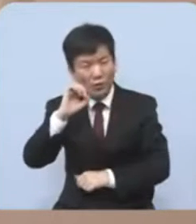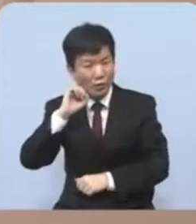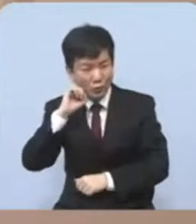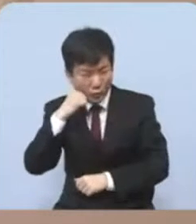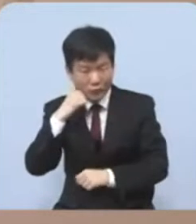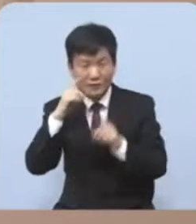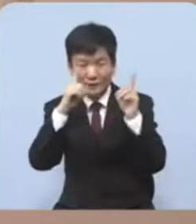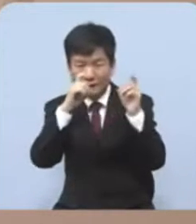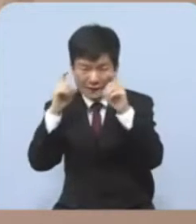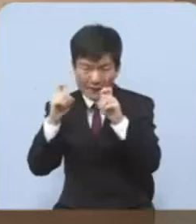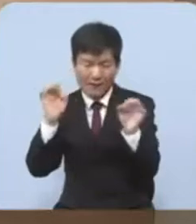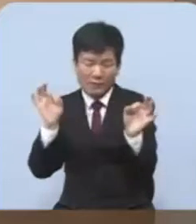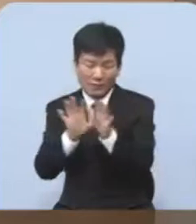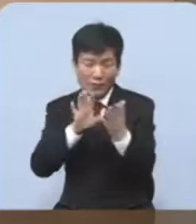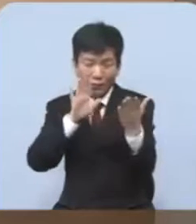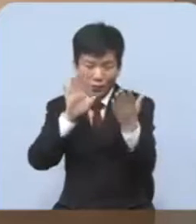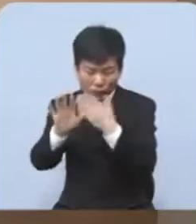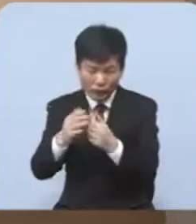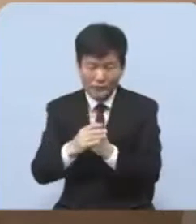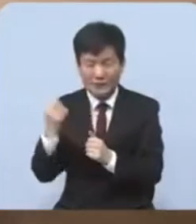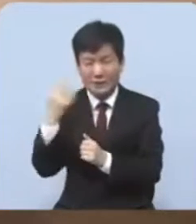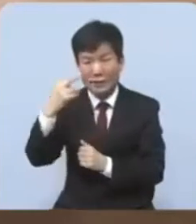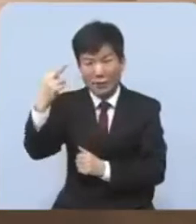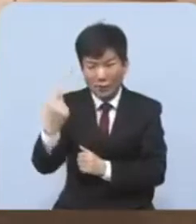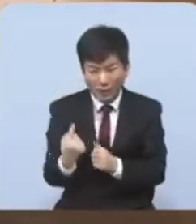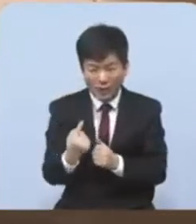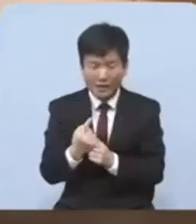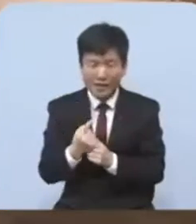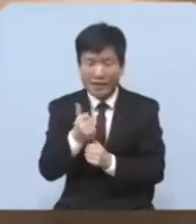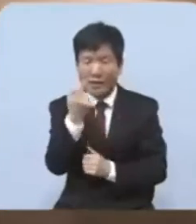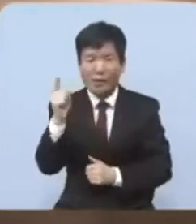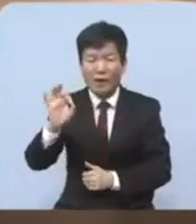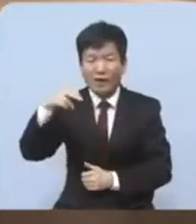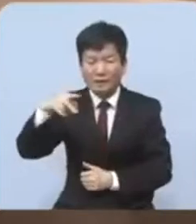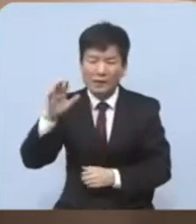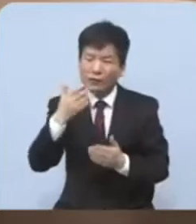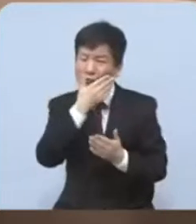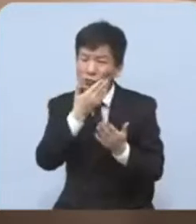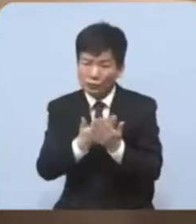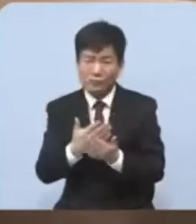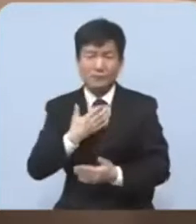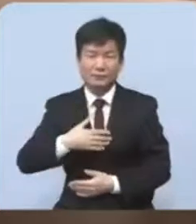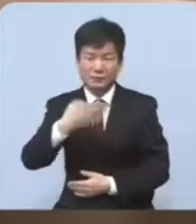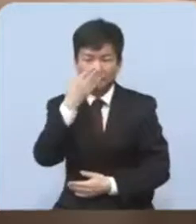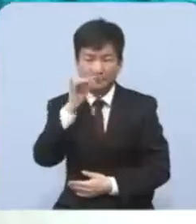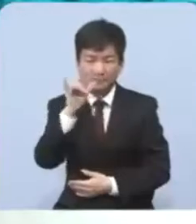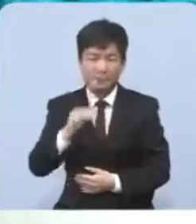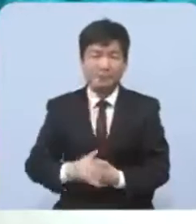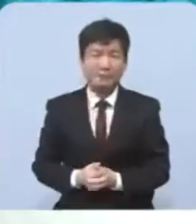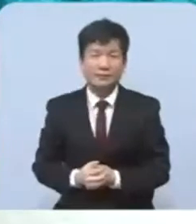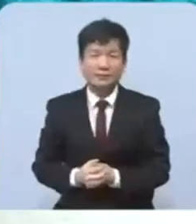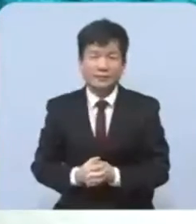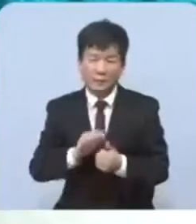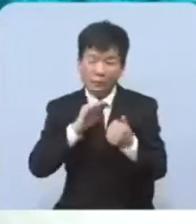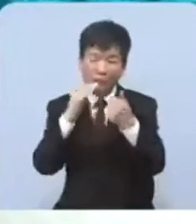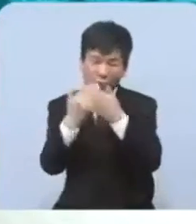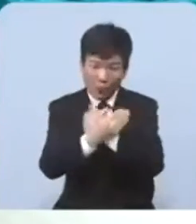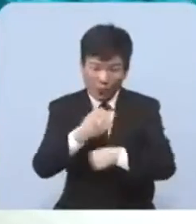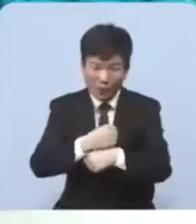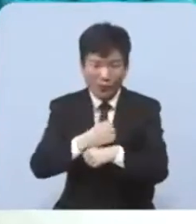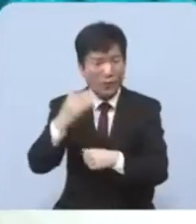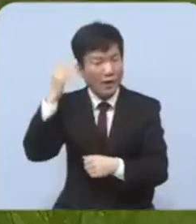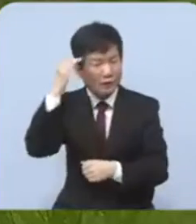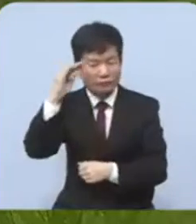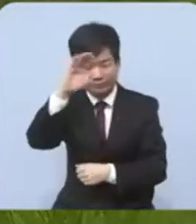장면들로 결정된 뒤 다시 우리 곁에 돌아온 황새의 소중함을 느낄 수 있습니다 자연 생태계를 보호하고 한반도